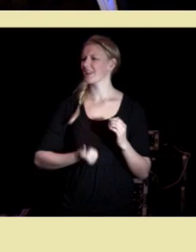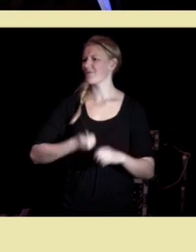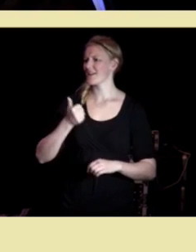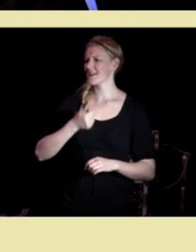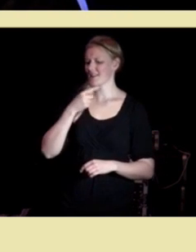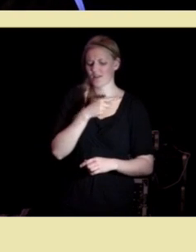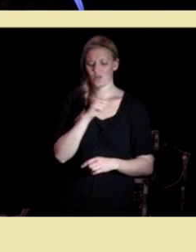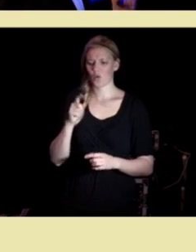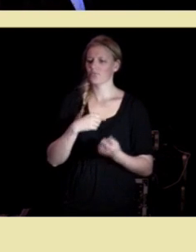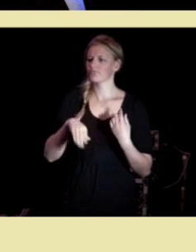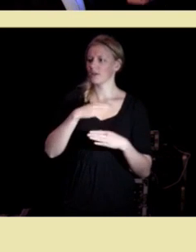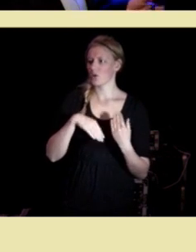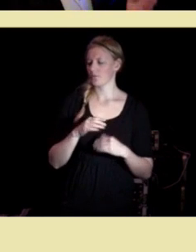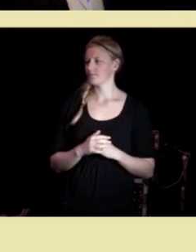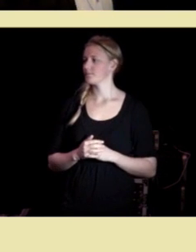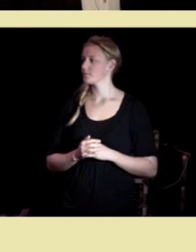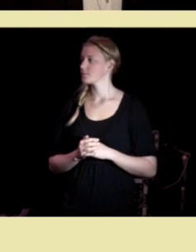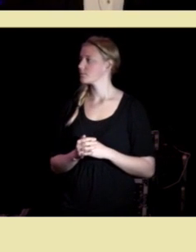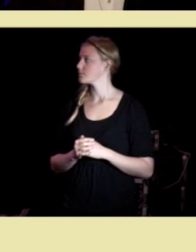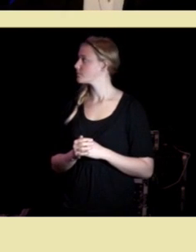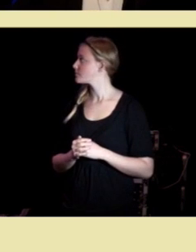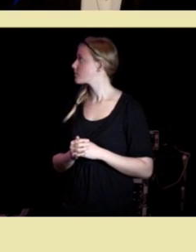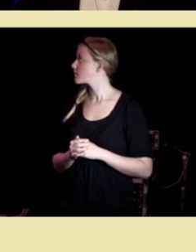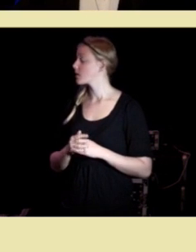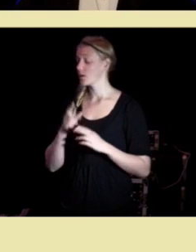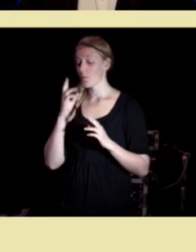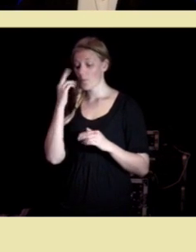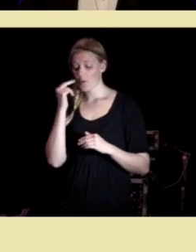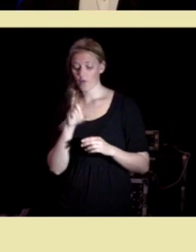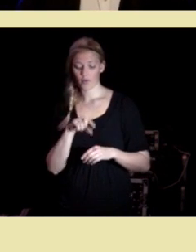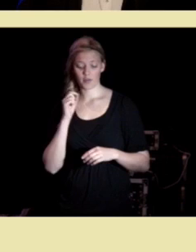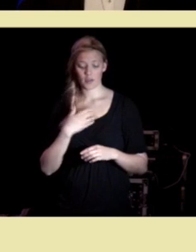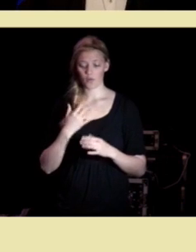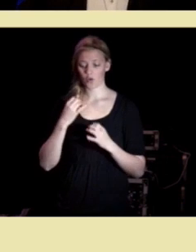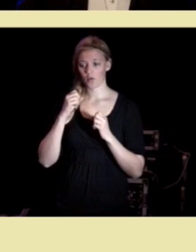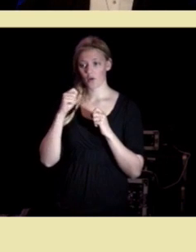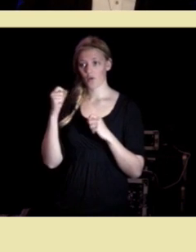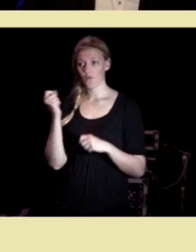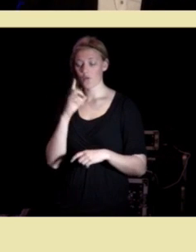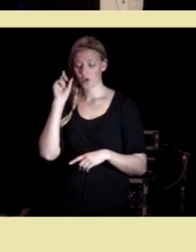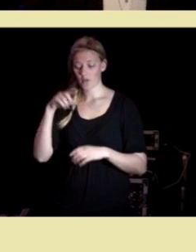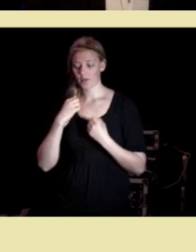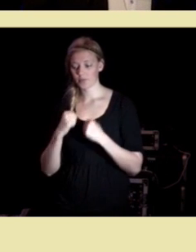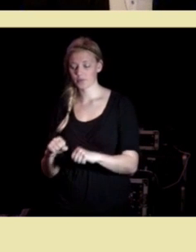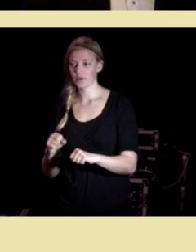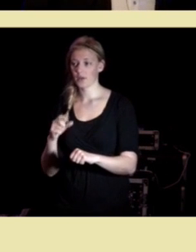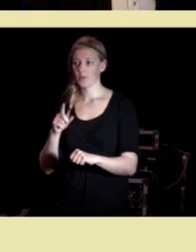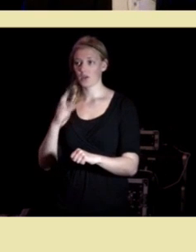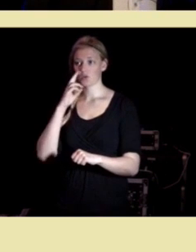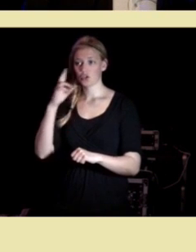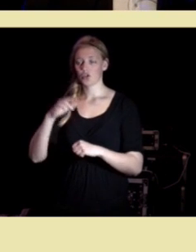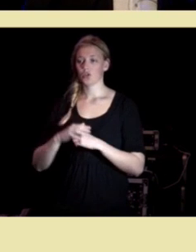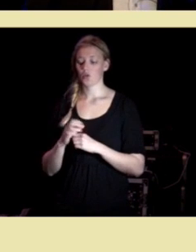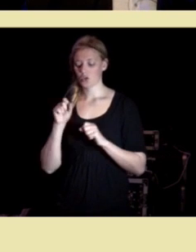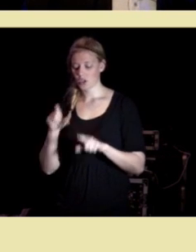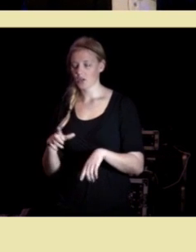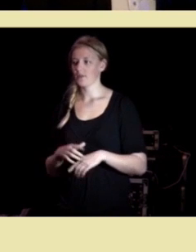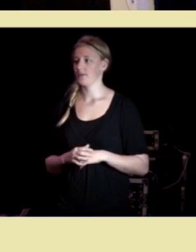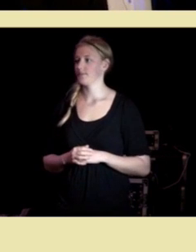veldig viktig i disse miljøene. Og det er sånn vi gjør det. Vi prøver å finne hvor raskt kan vi komme i gang med en eller annen liten bit, og så starter vi